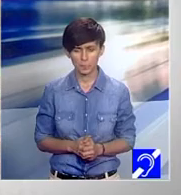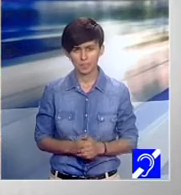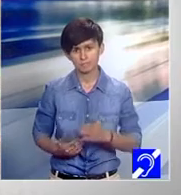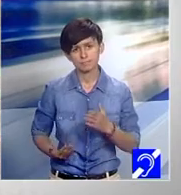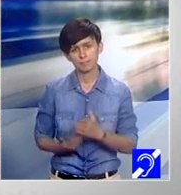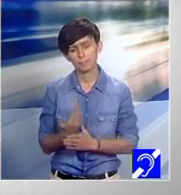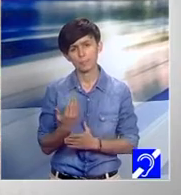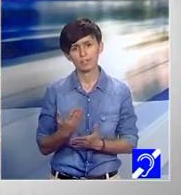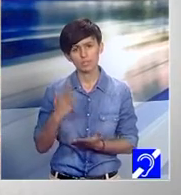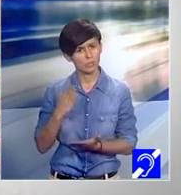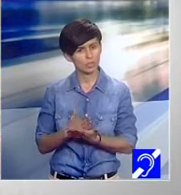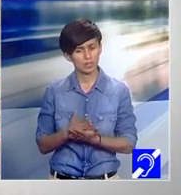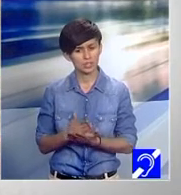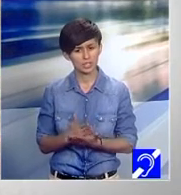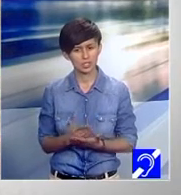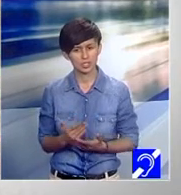reglementare